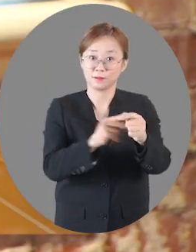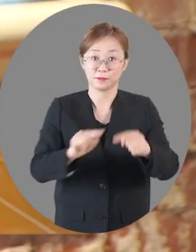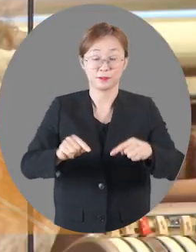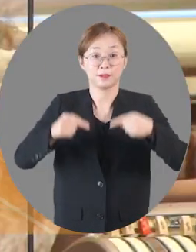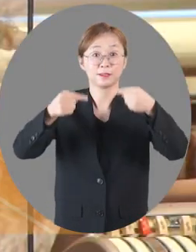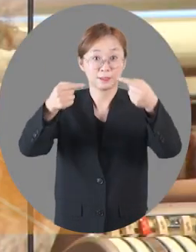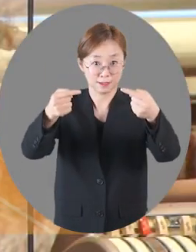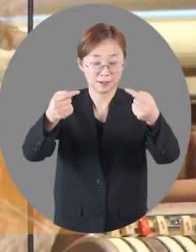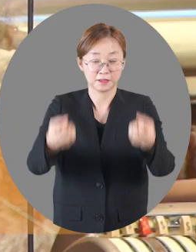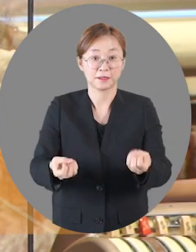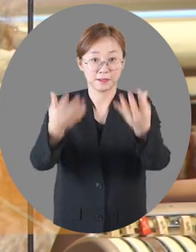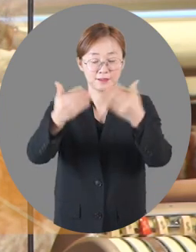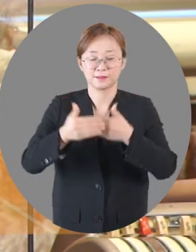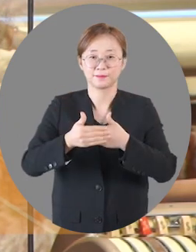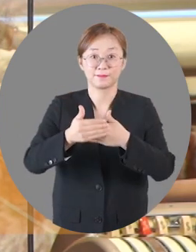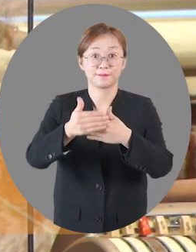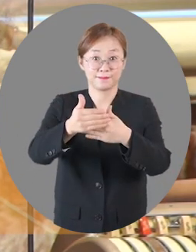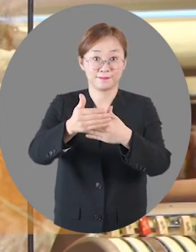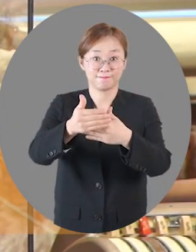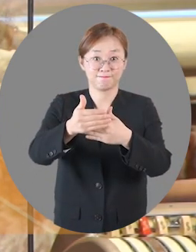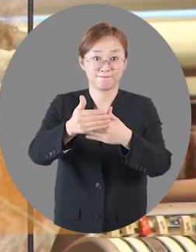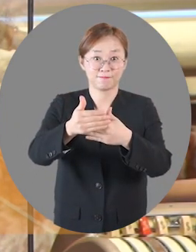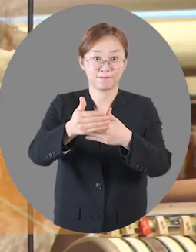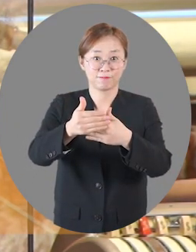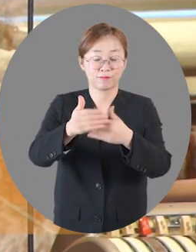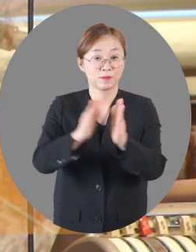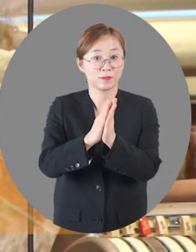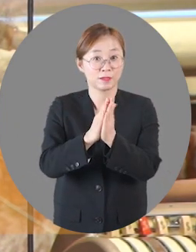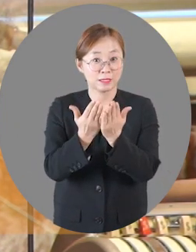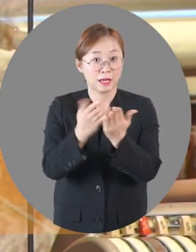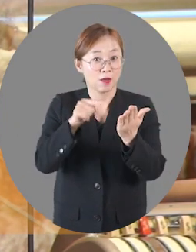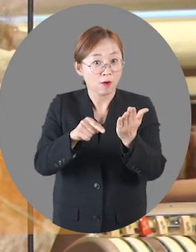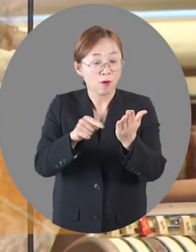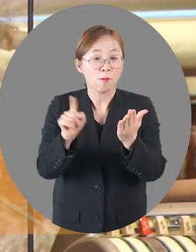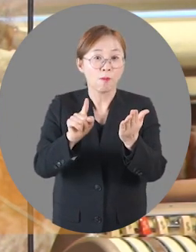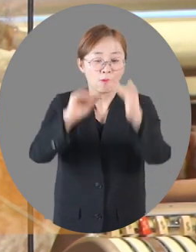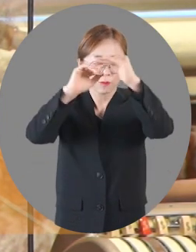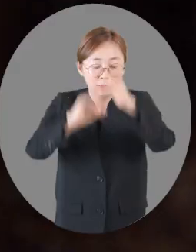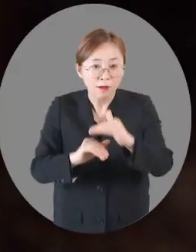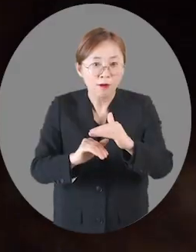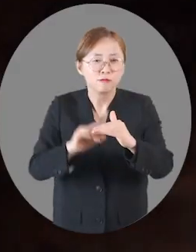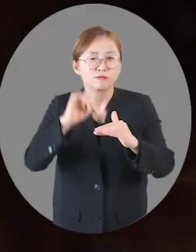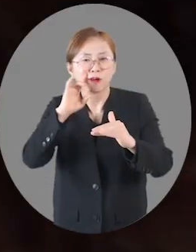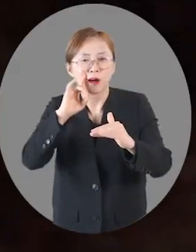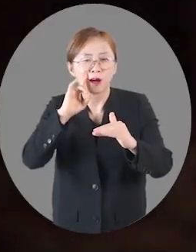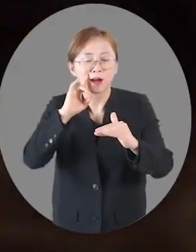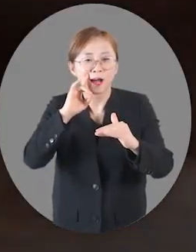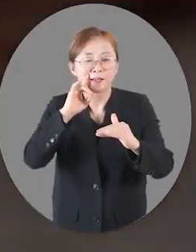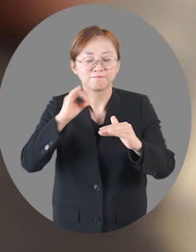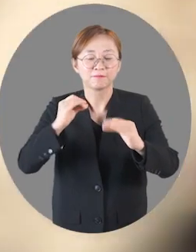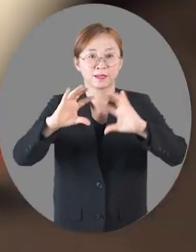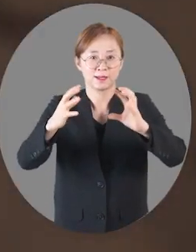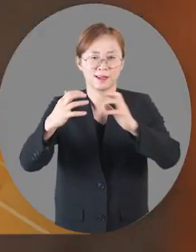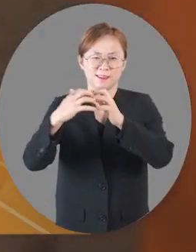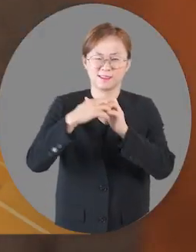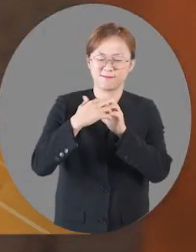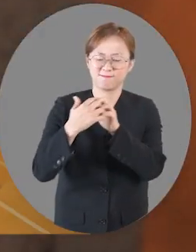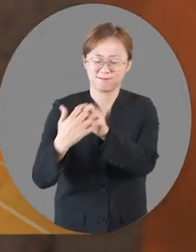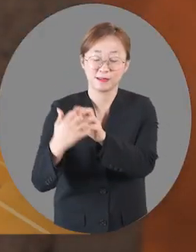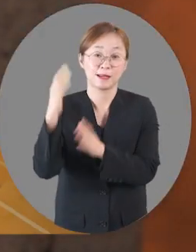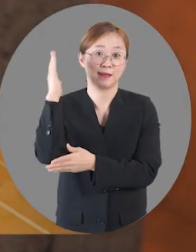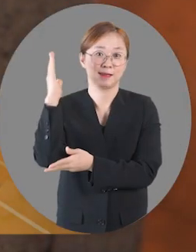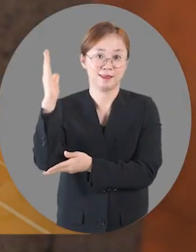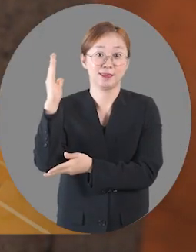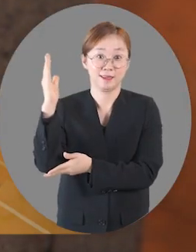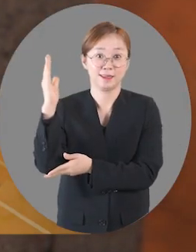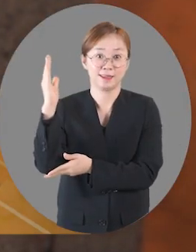국립공주박물관장, 윤용혁 공주대 명예교수가 참석한 가운데 이루어졌습니다. 공주가 좋다 3권의 갱위강국 백제의